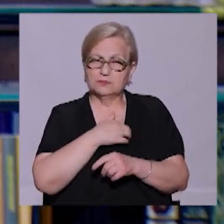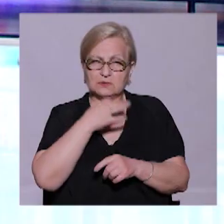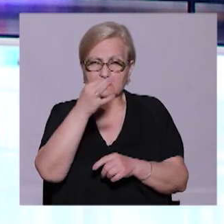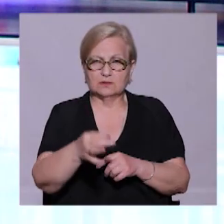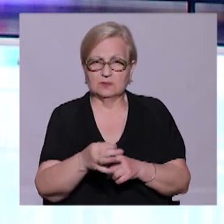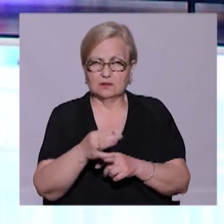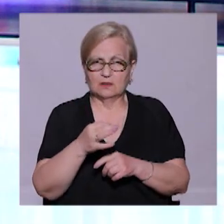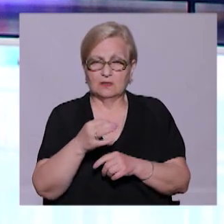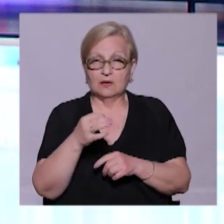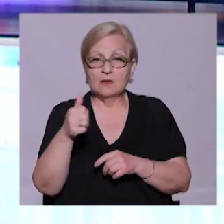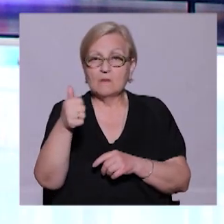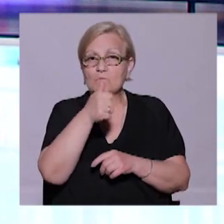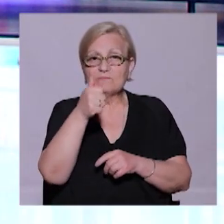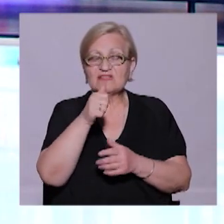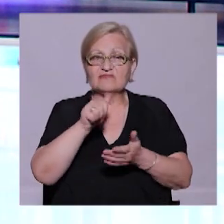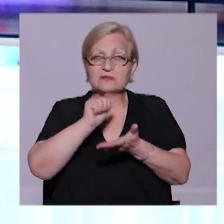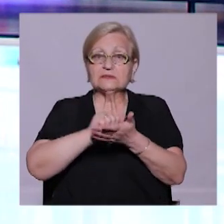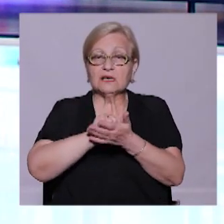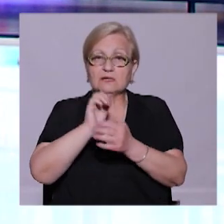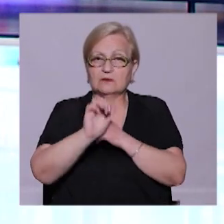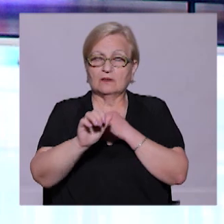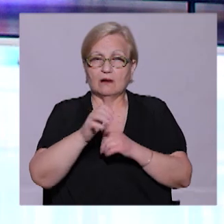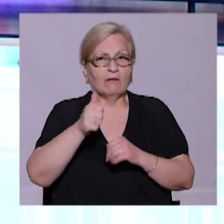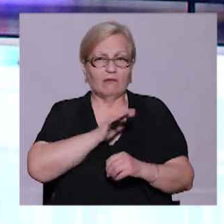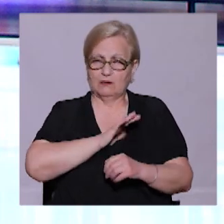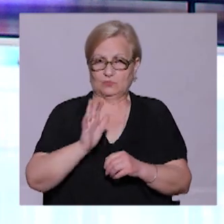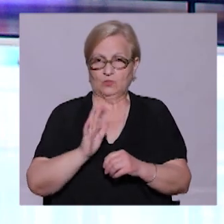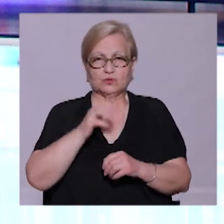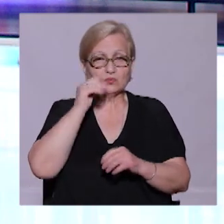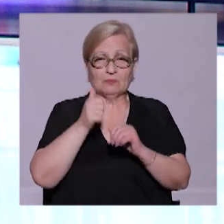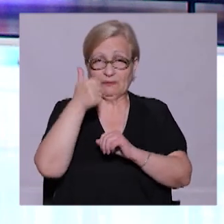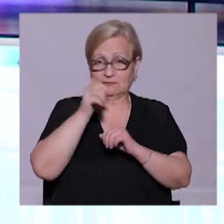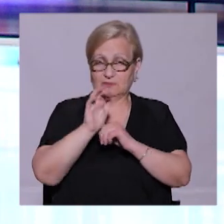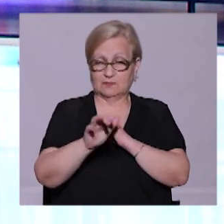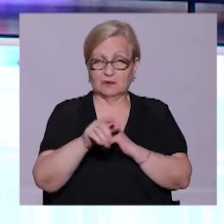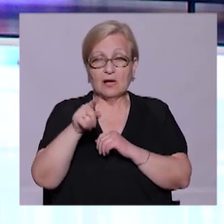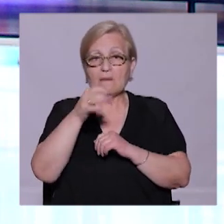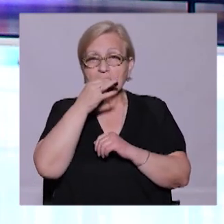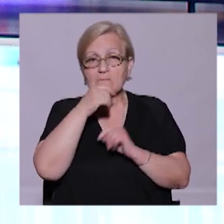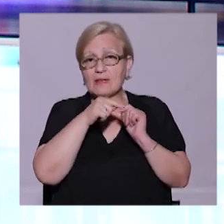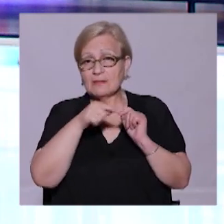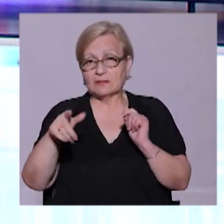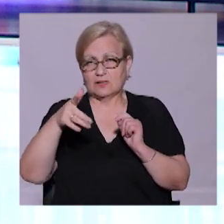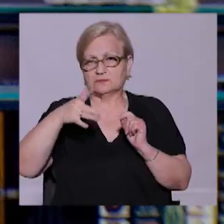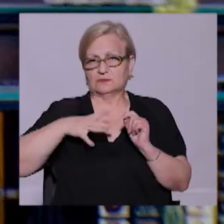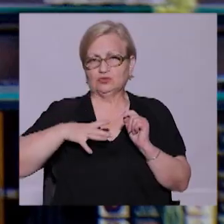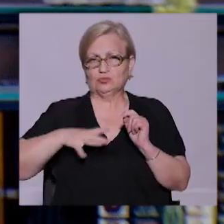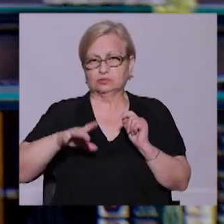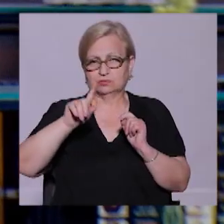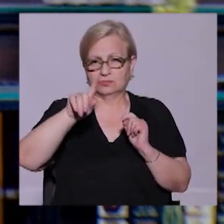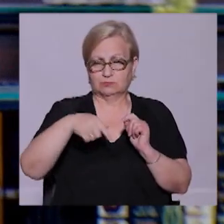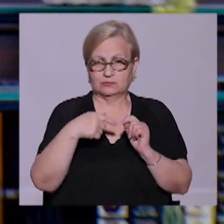გითხრათ, რომ პირველ გამოცემას რომანისას არ ჰქონდა დართული? ის იძულებული გახდა მწერალი, და